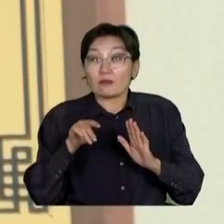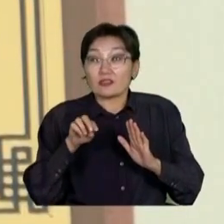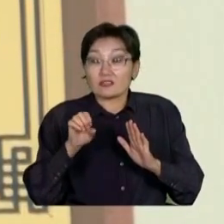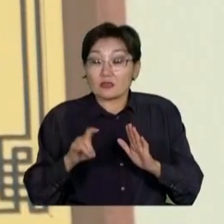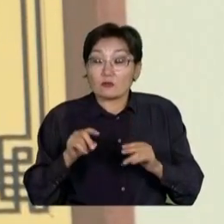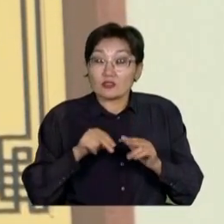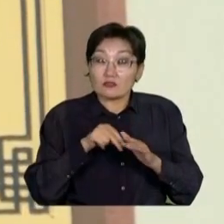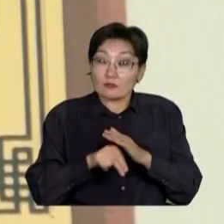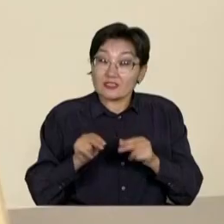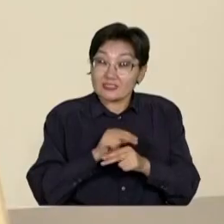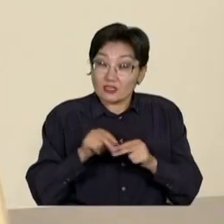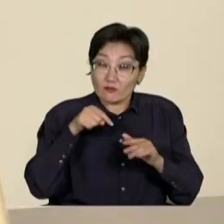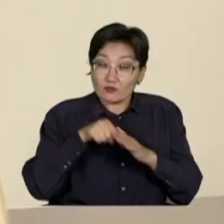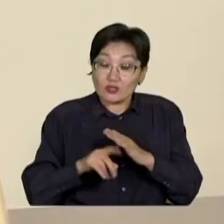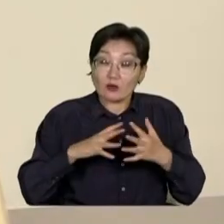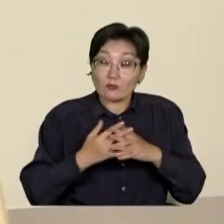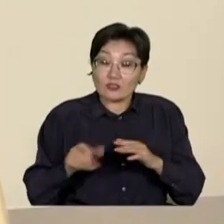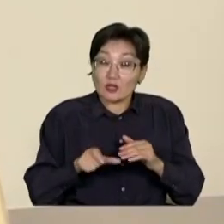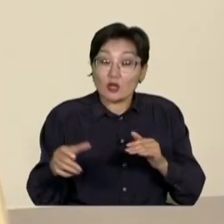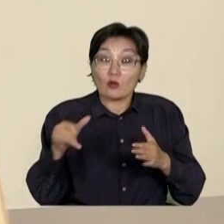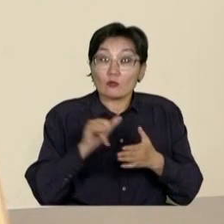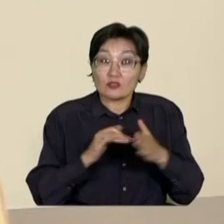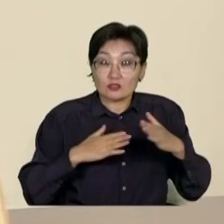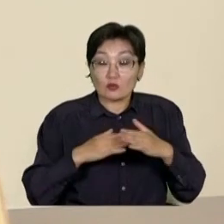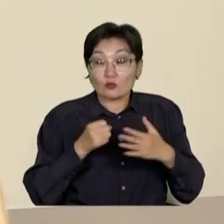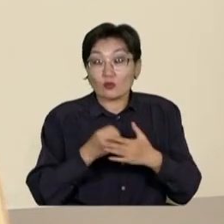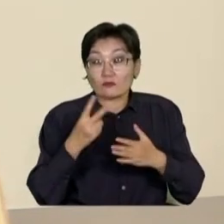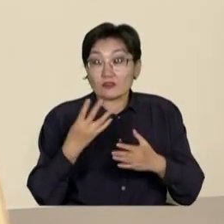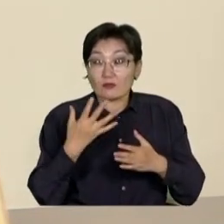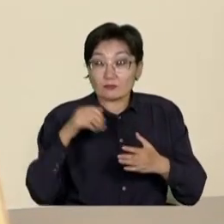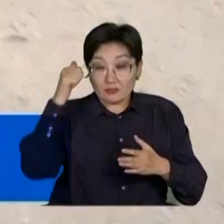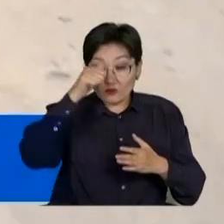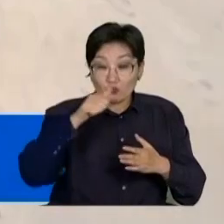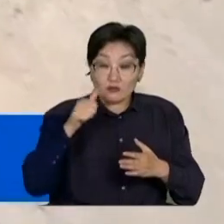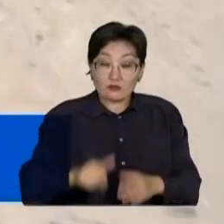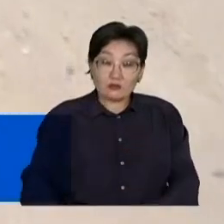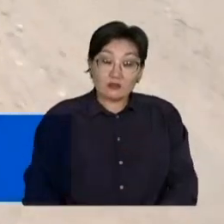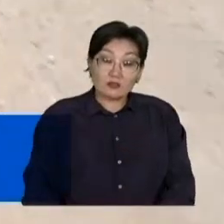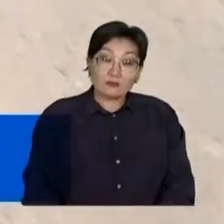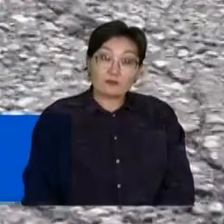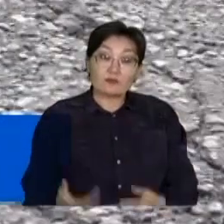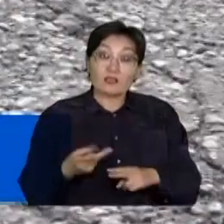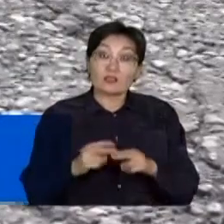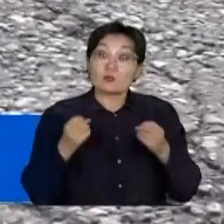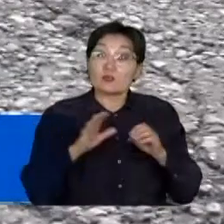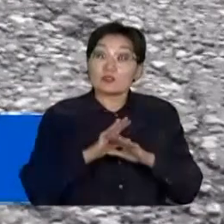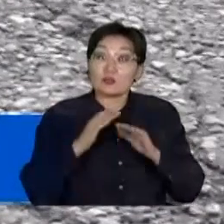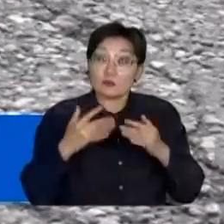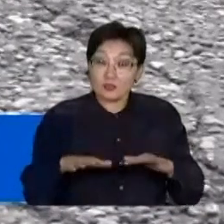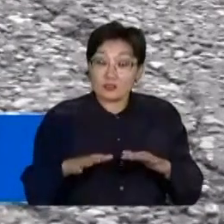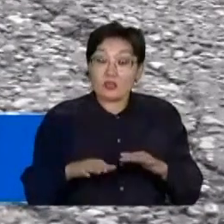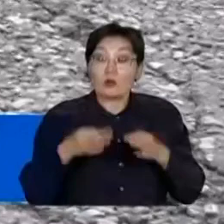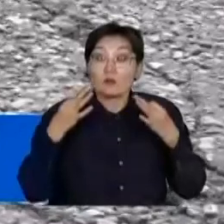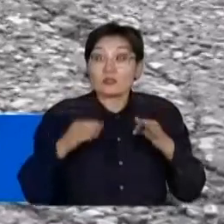отремонтированы внутрипоселковые дороги. Установлен лимит до 2025 года. Но это еще не все. Впереди еще